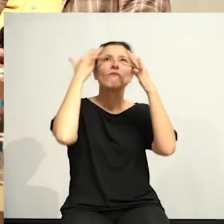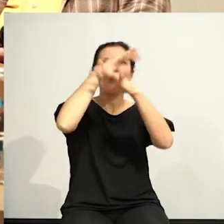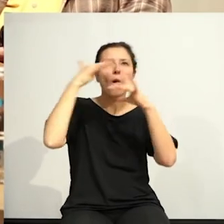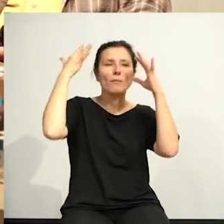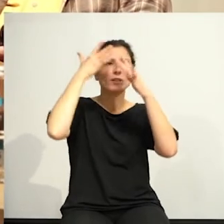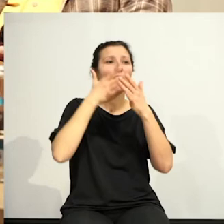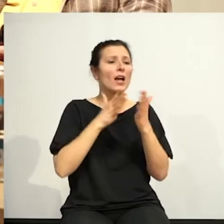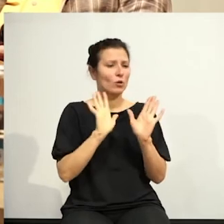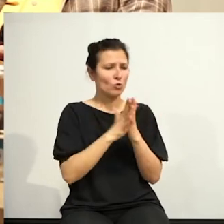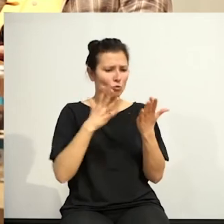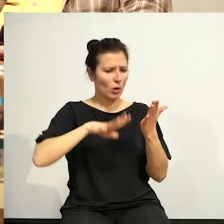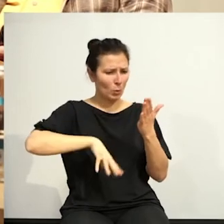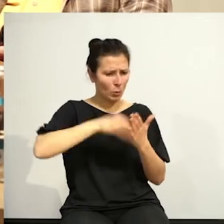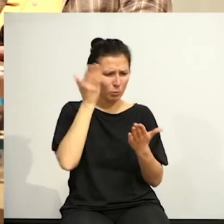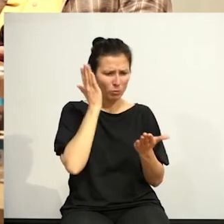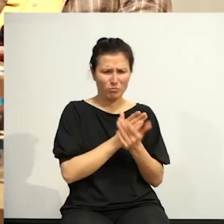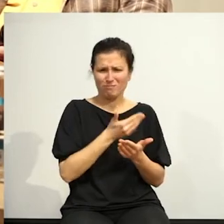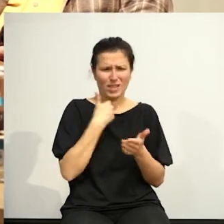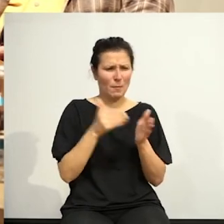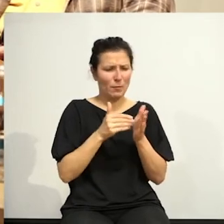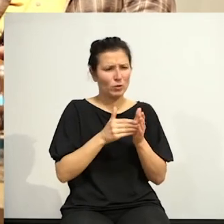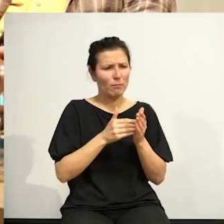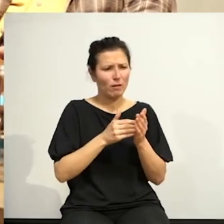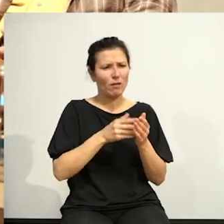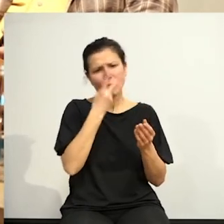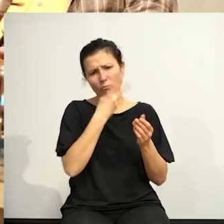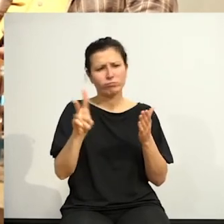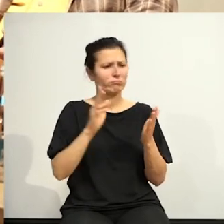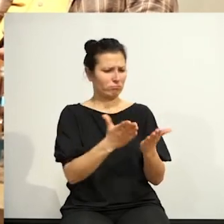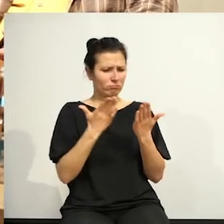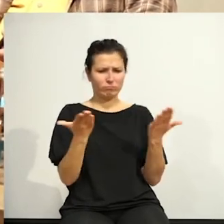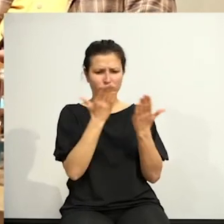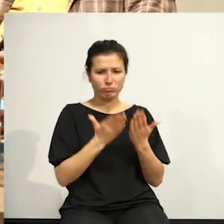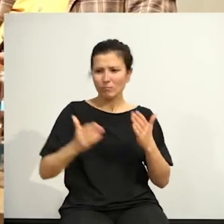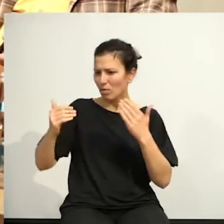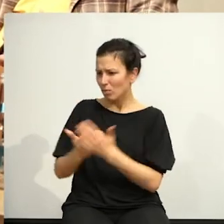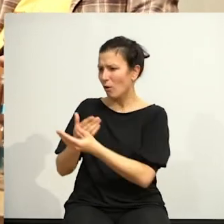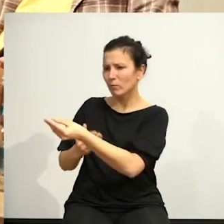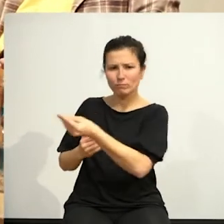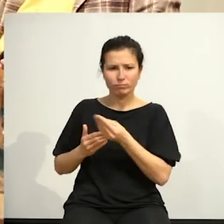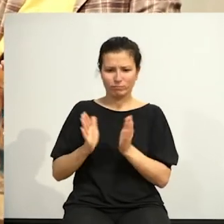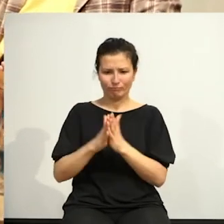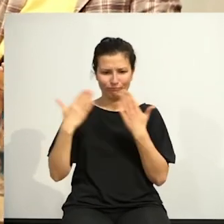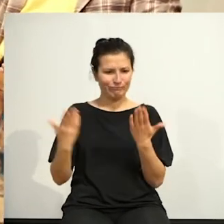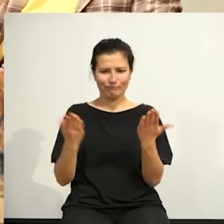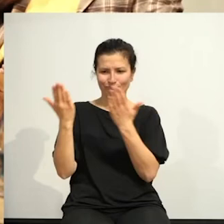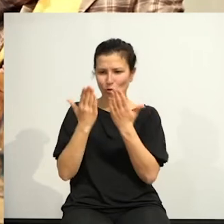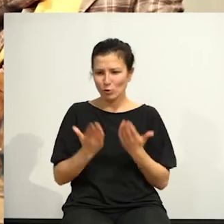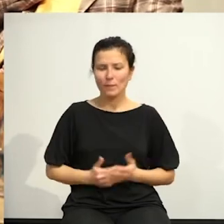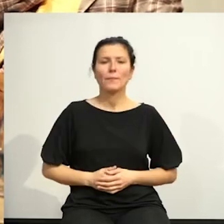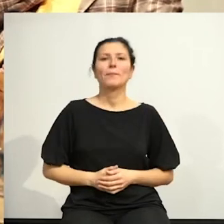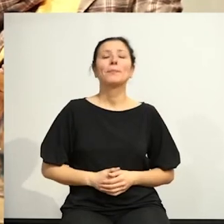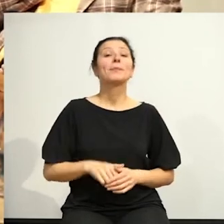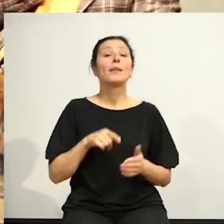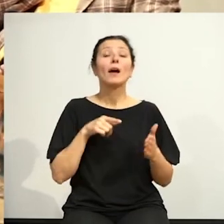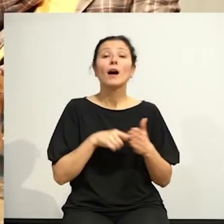kończy książka, nie mamy potrzeby, żeby do niej wracać. Bierzemy nową. Ale oczywiście ten